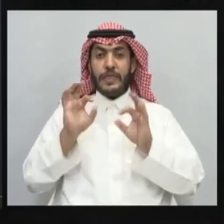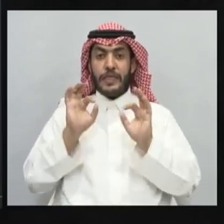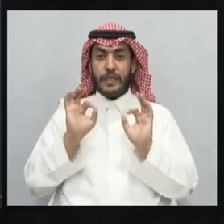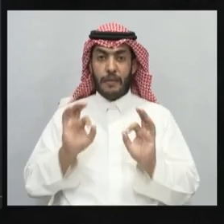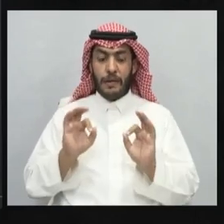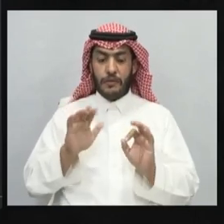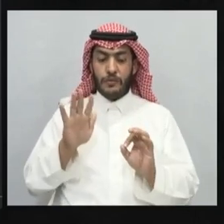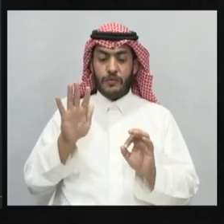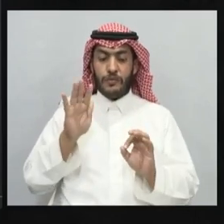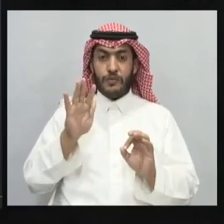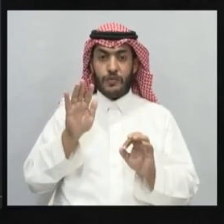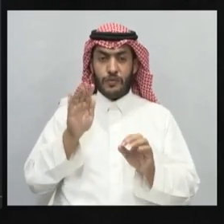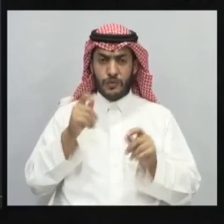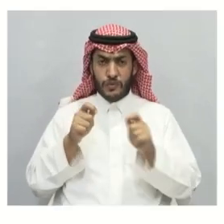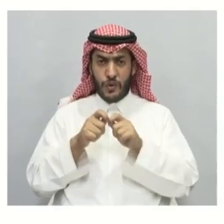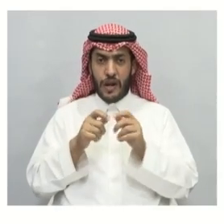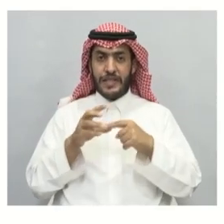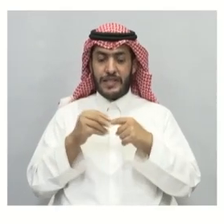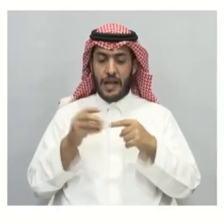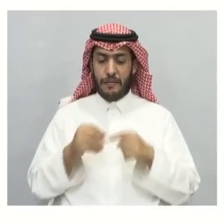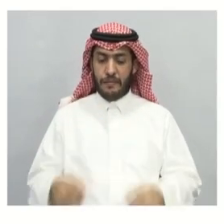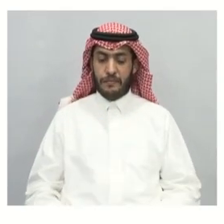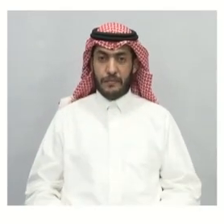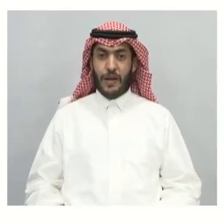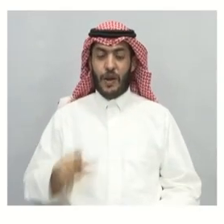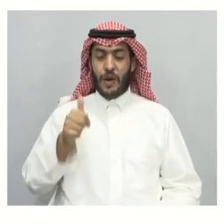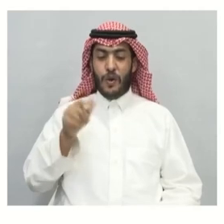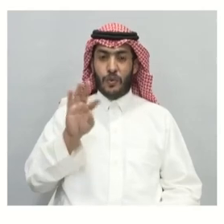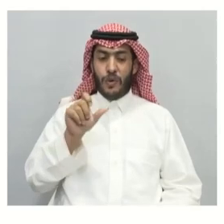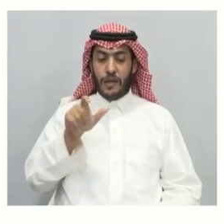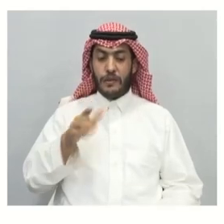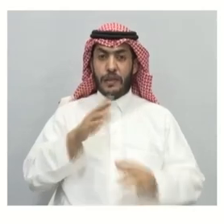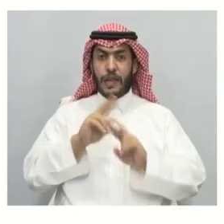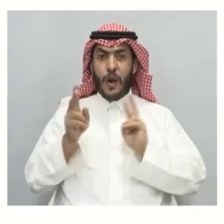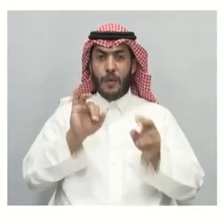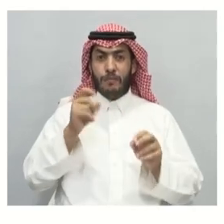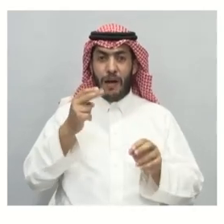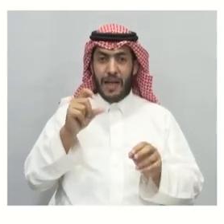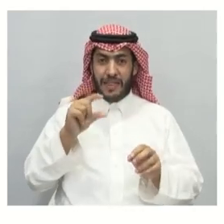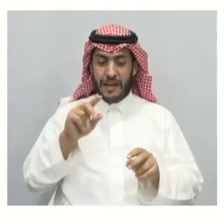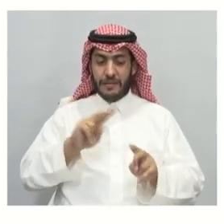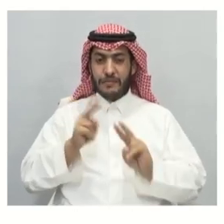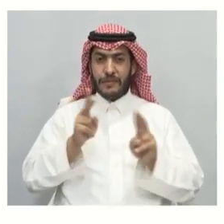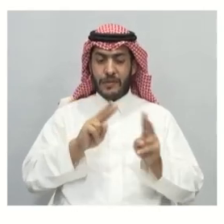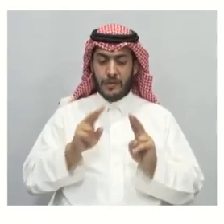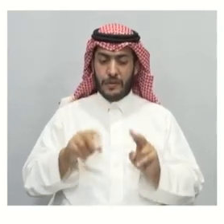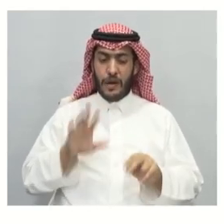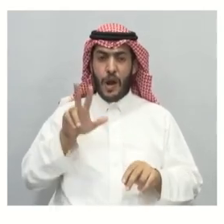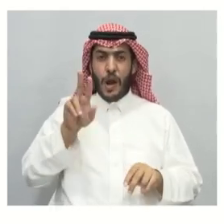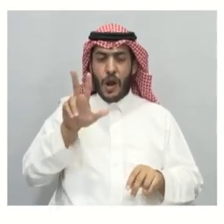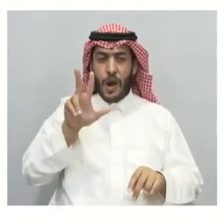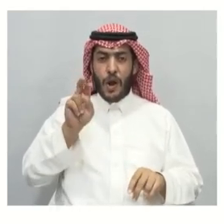طبيعه الشحنه السالبه للالكترونات ان تغير المعدن المكون كون للقطب بعد ذلك غيرنا القطب وغيرنا